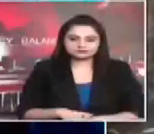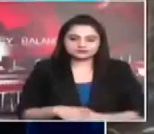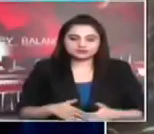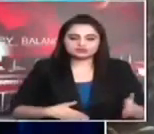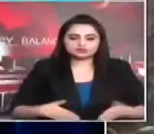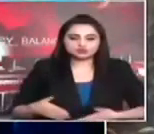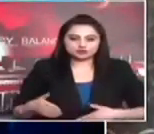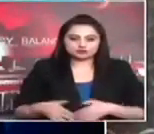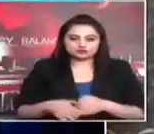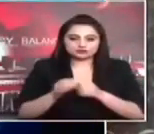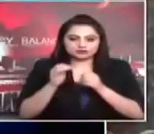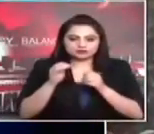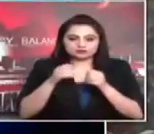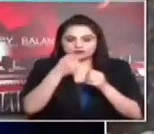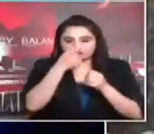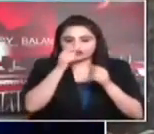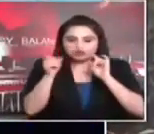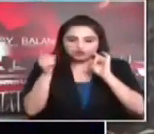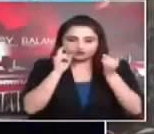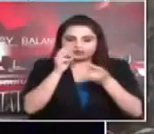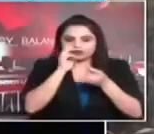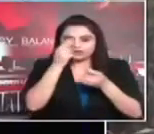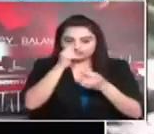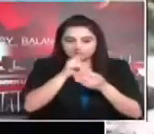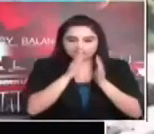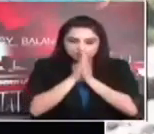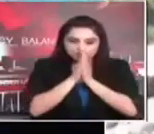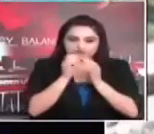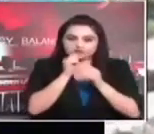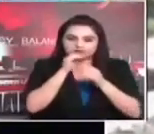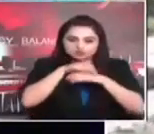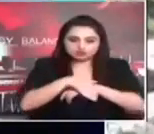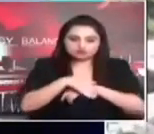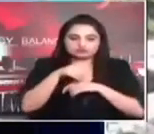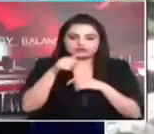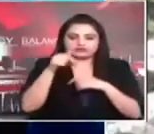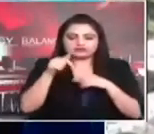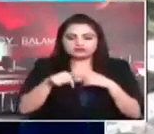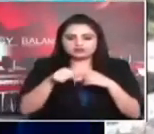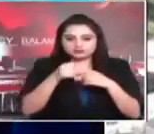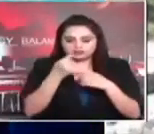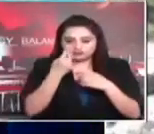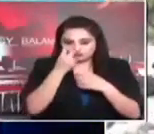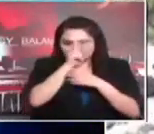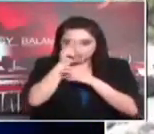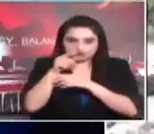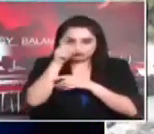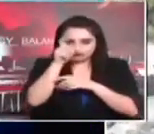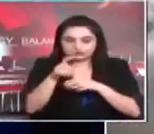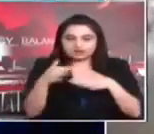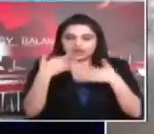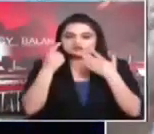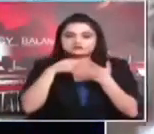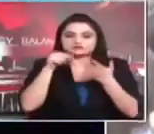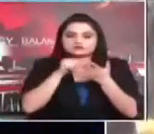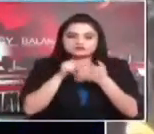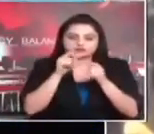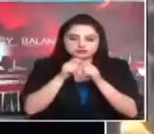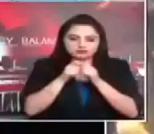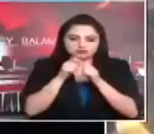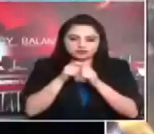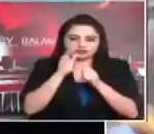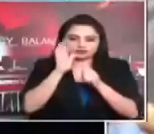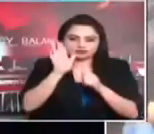धनकुटाको सागुरीगढी गाउँपालिकामा अवस्थित नमस्ते झरना पछिल्लो समय पर्यटकको आकर्षणको केन्द्र भएको छ।